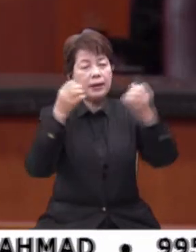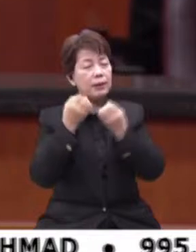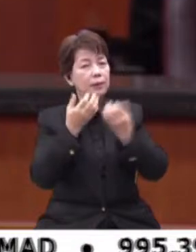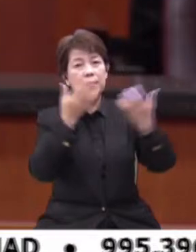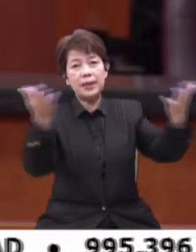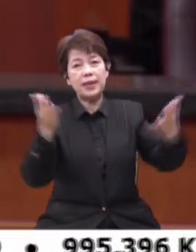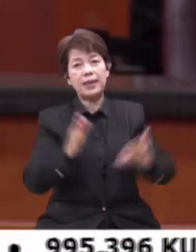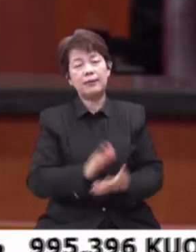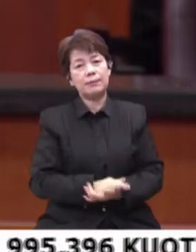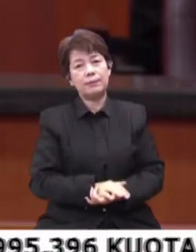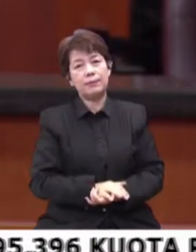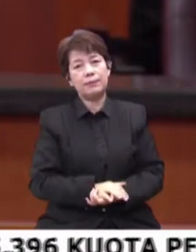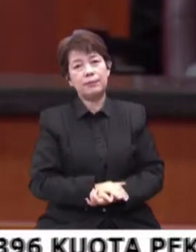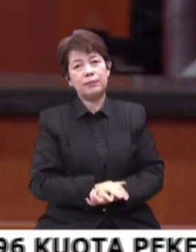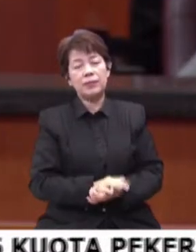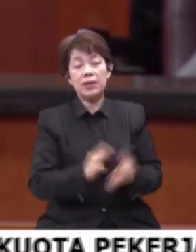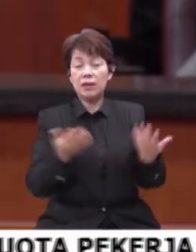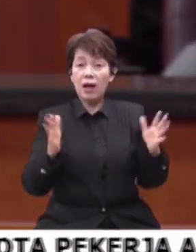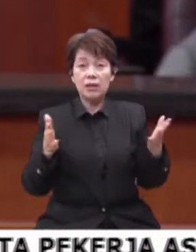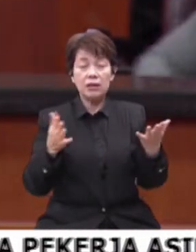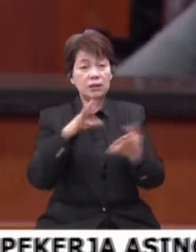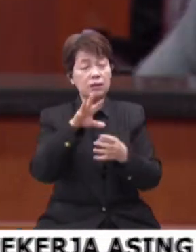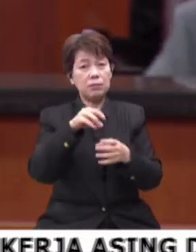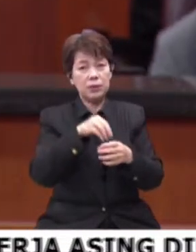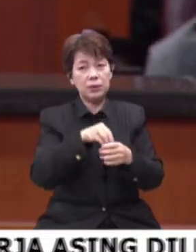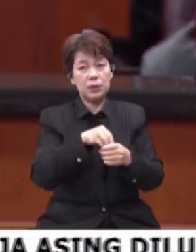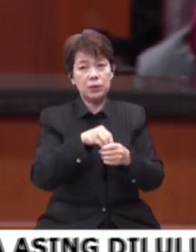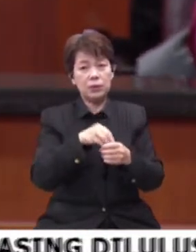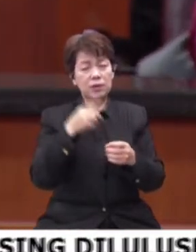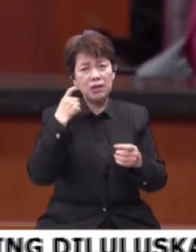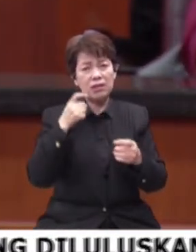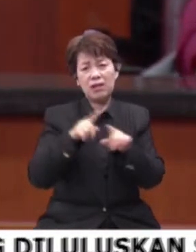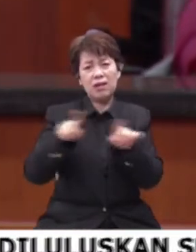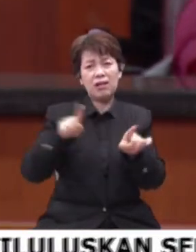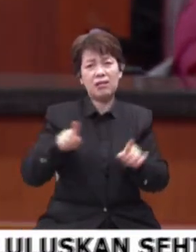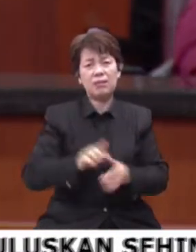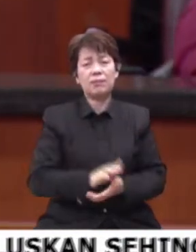umum dan tidak termasuk Apa yang disebut tadi